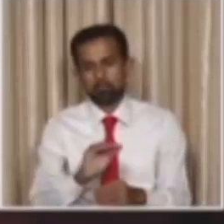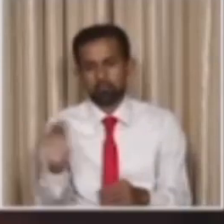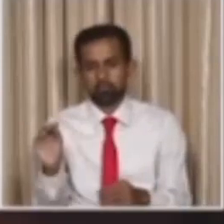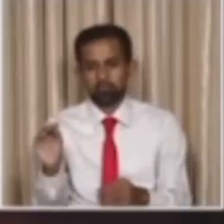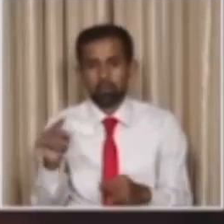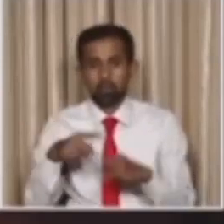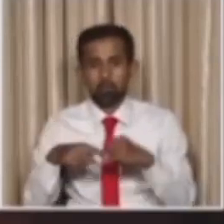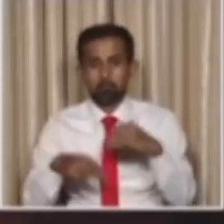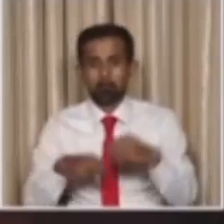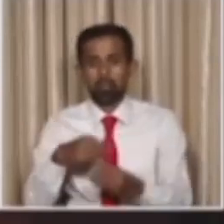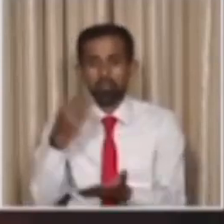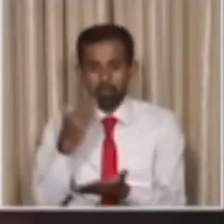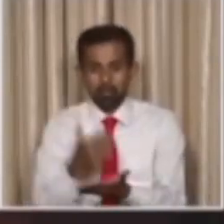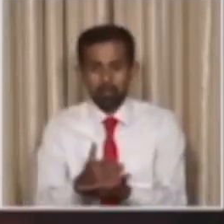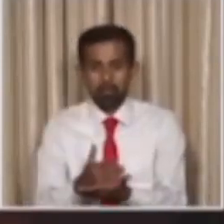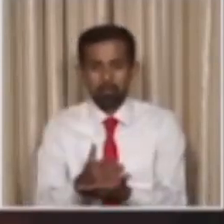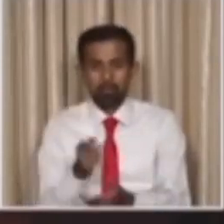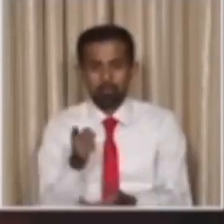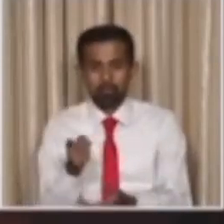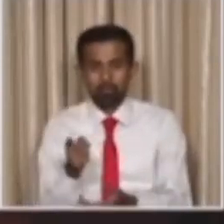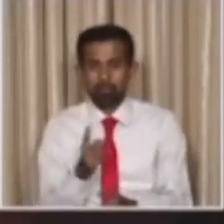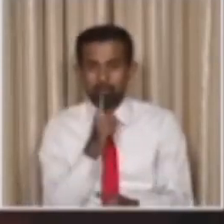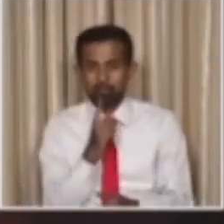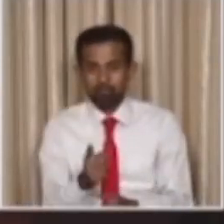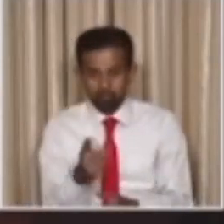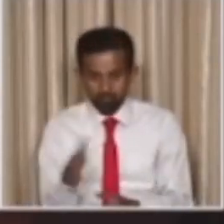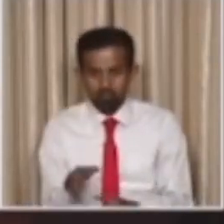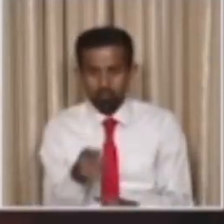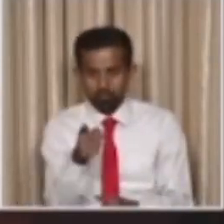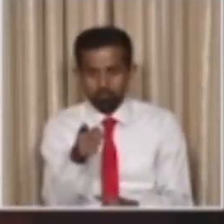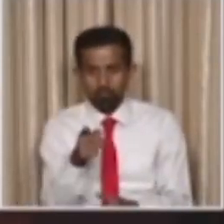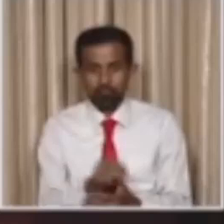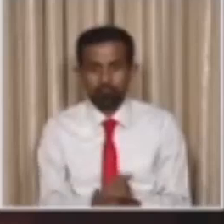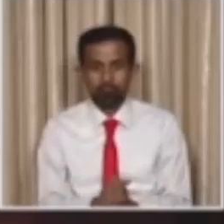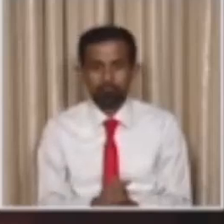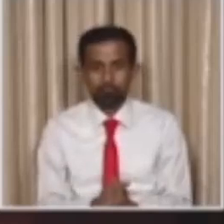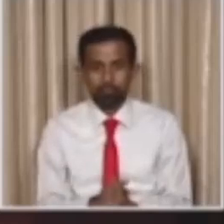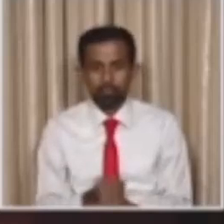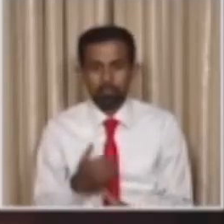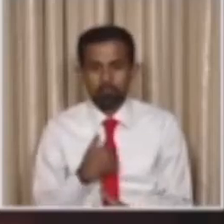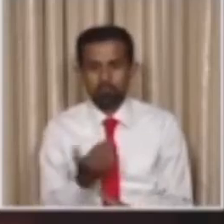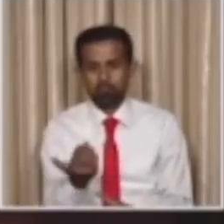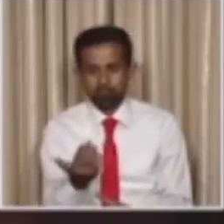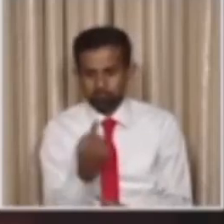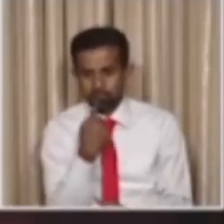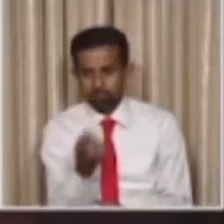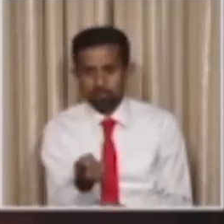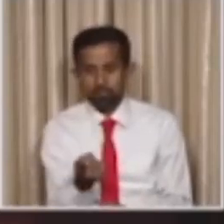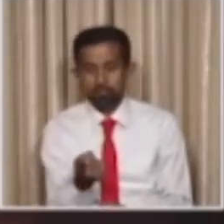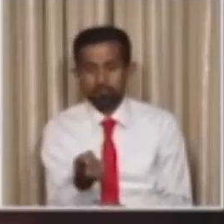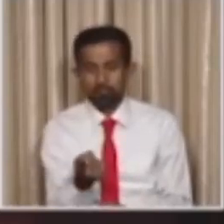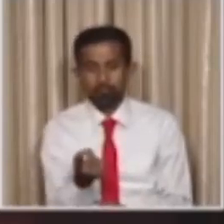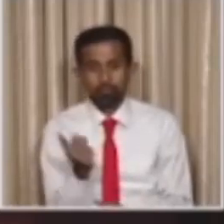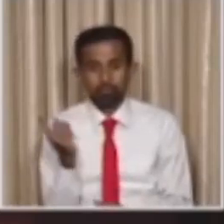හෝ මැතිවරණය නතර කරන්නයි කියලා ප්‍රකාශයට පත් කරයි කියන කාරණාව මම ඔබතුමාගෙන් ඉල්ලීමක් කරනවා